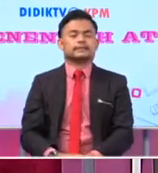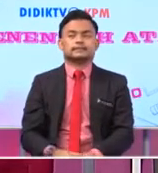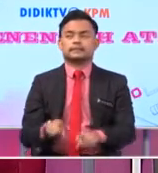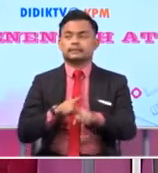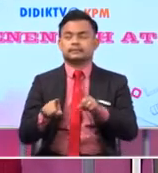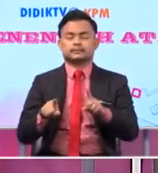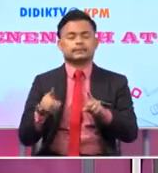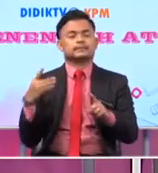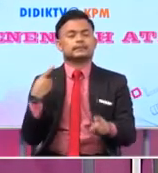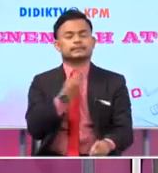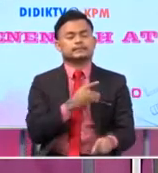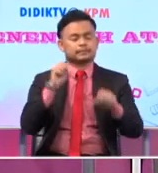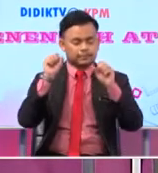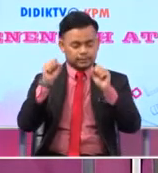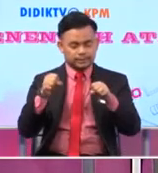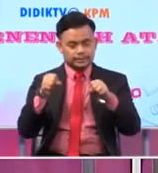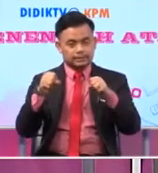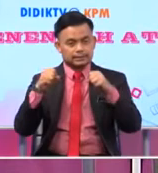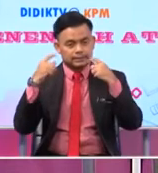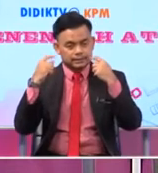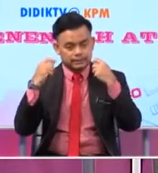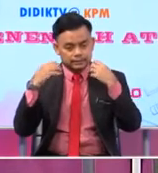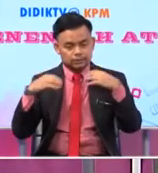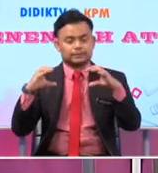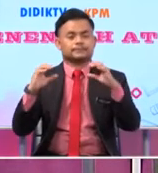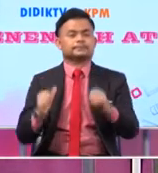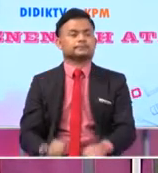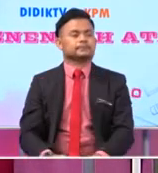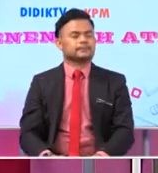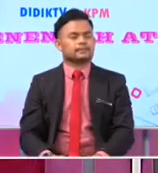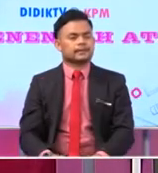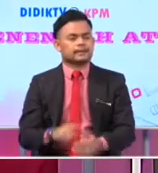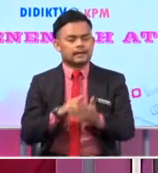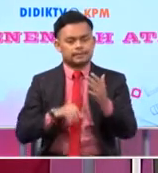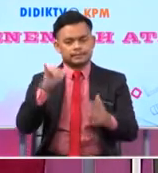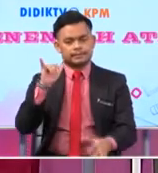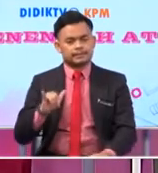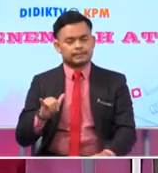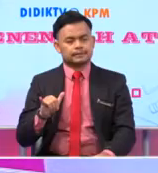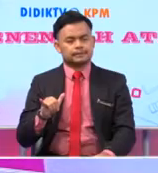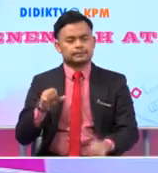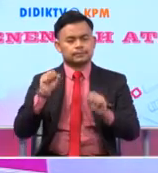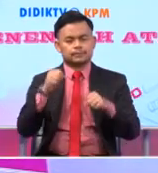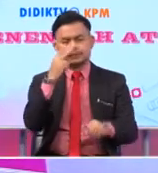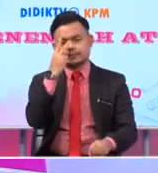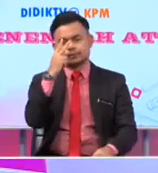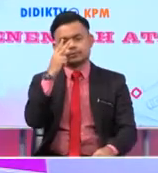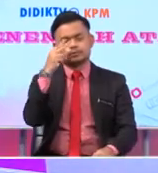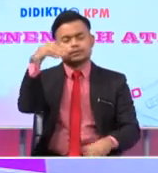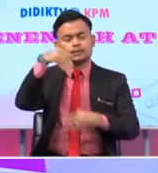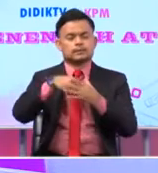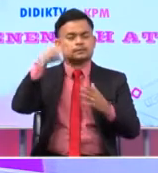Oke Oh kita dapat lihat apa agaknya yang Mira dapat lihat kalau tengok Devi gambar nih nampaknya